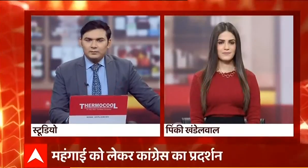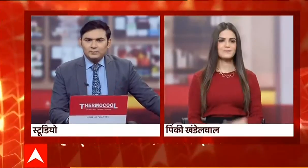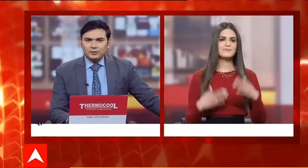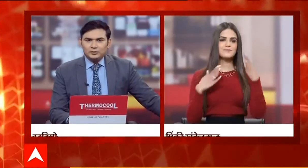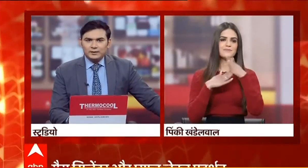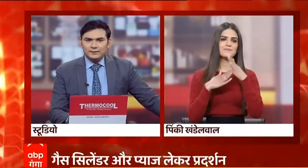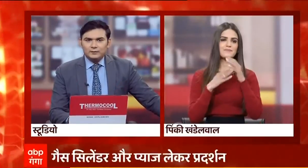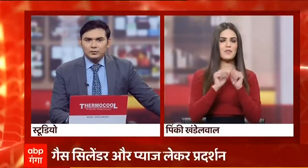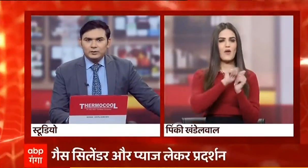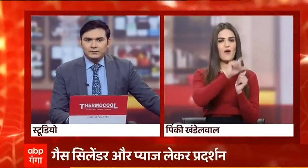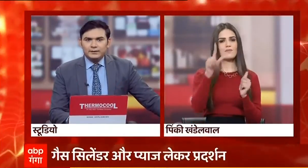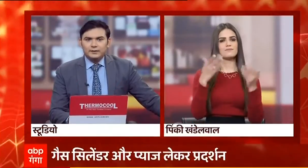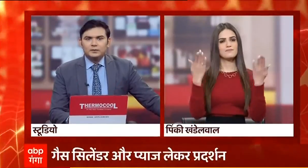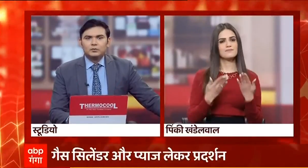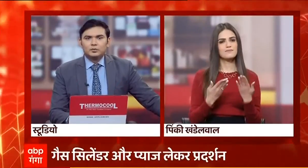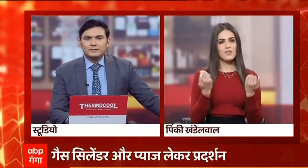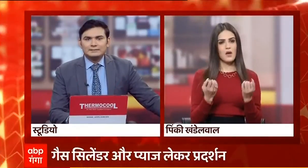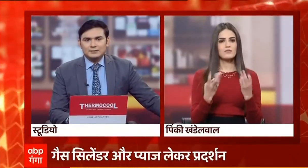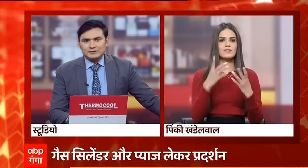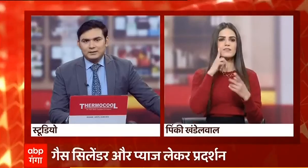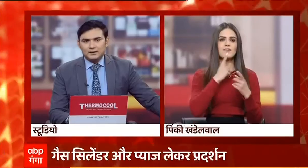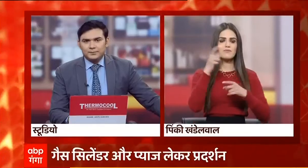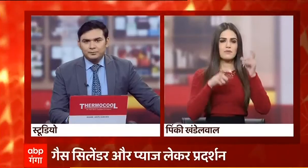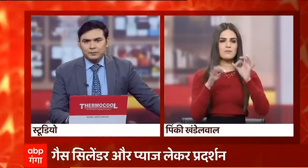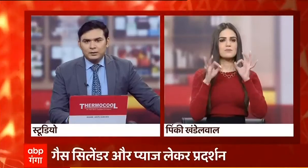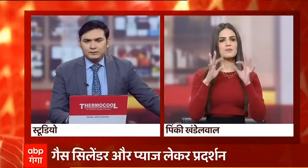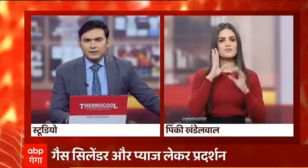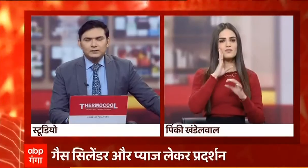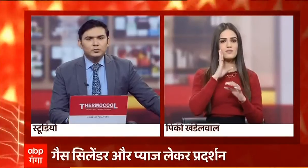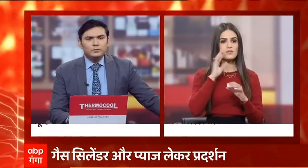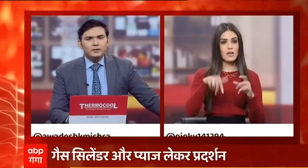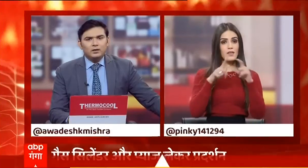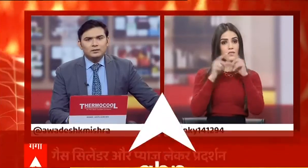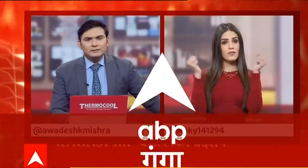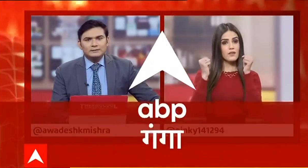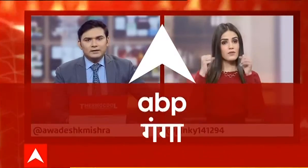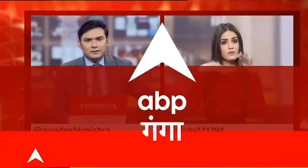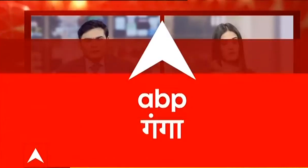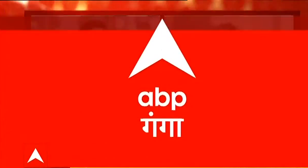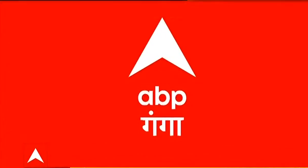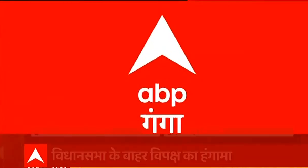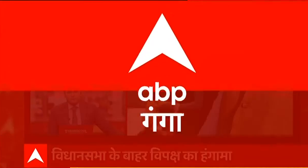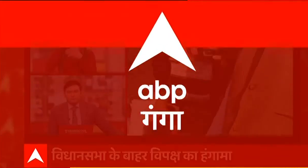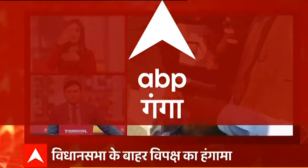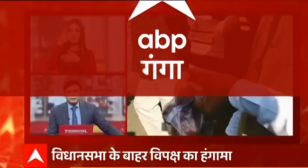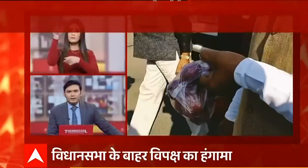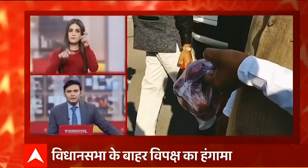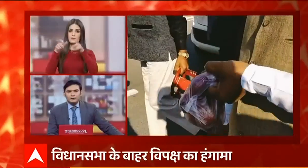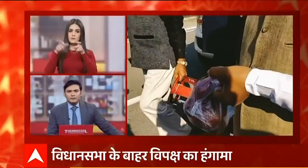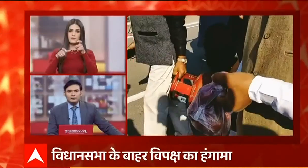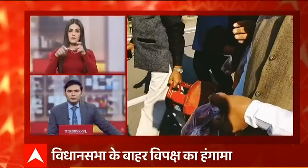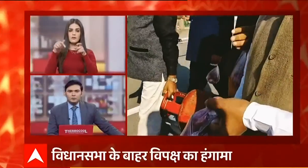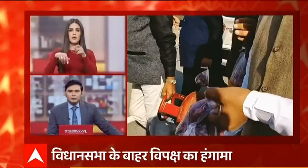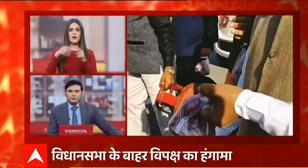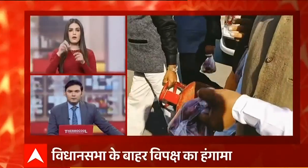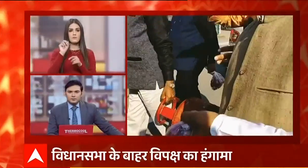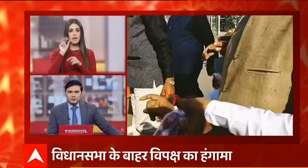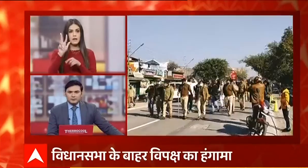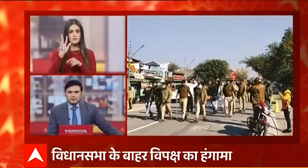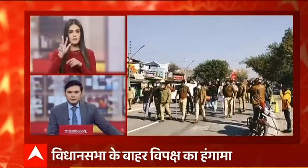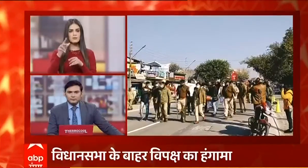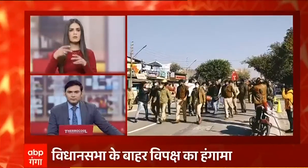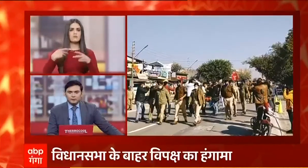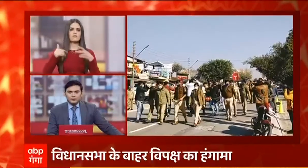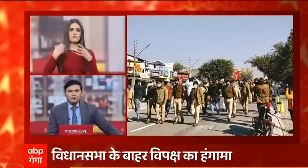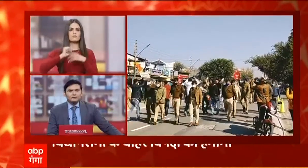ब्रेके बाद आपका शागत हैं अब रूप करते हैं मुखबदिर समाचारिका देरादून में कॉंग्रेस कारिकरताओं ने महगाई के विरोध में